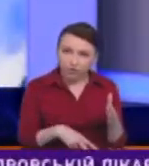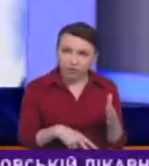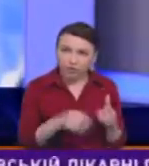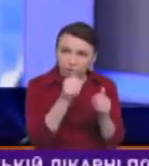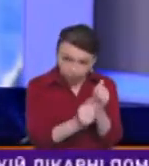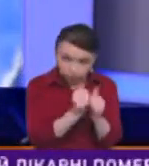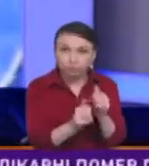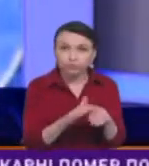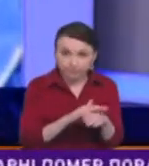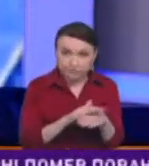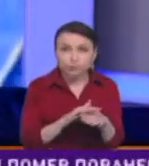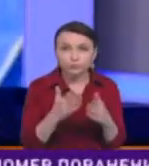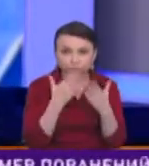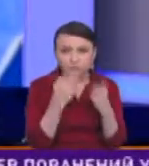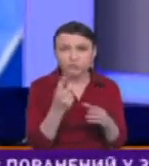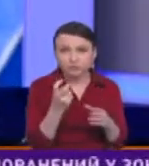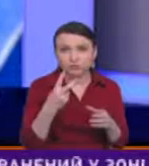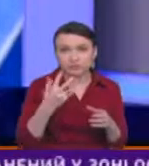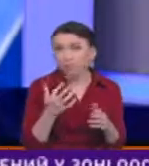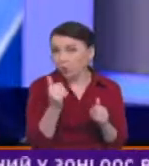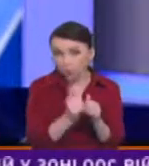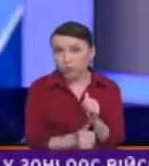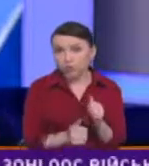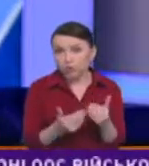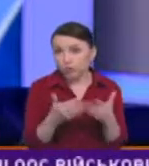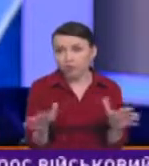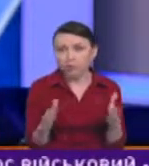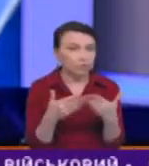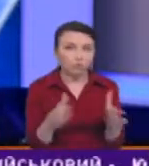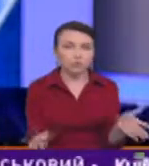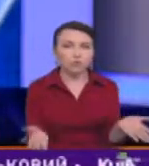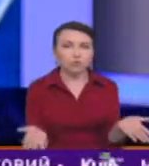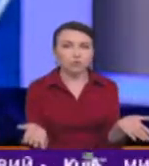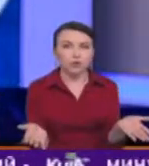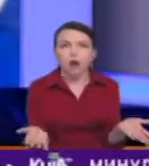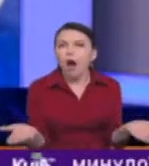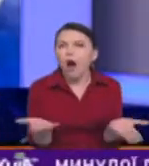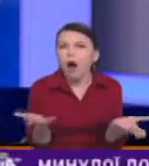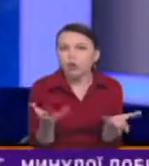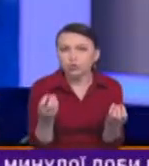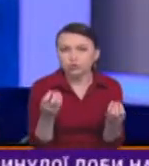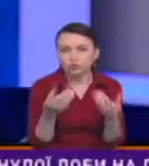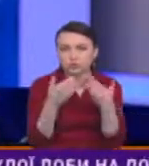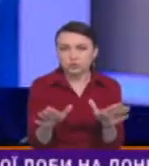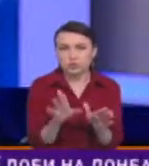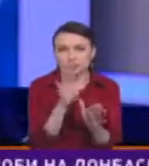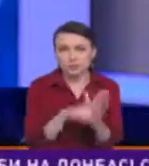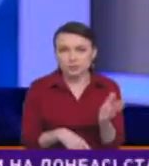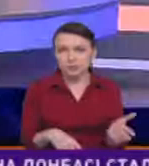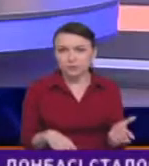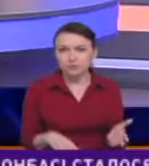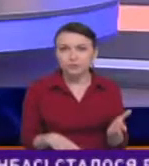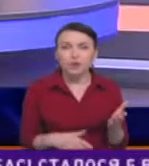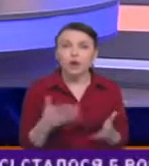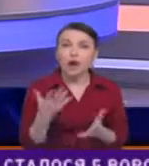кожного прізвища 225? Кожне. Відкрито? Відкрито. Так які вам ще, к чорту, відкриті списки? А якщо